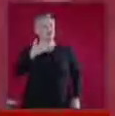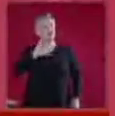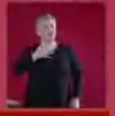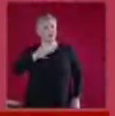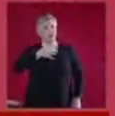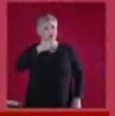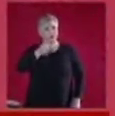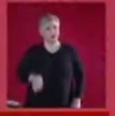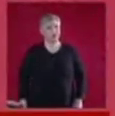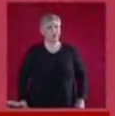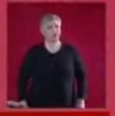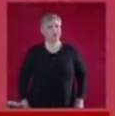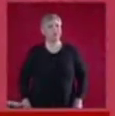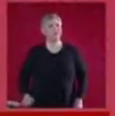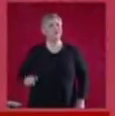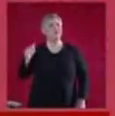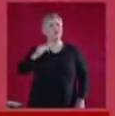εκτιμήσεις μας